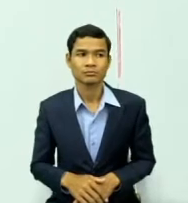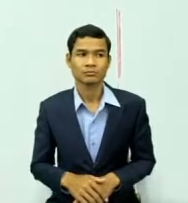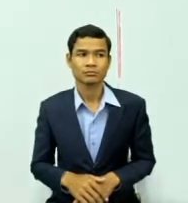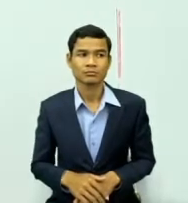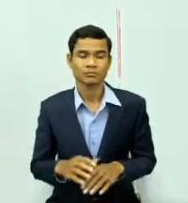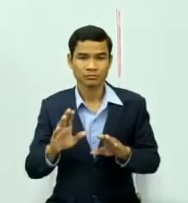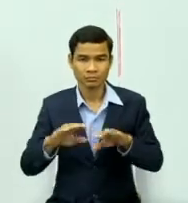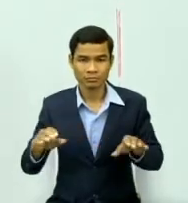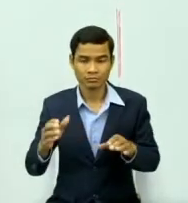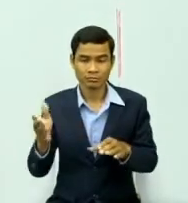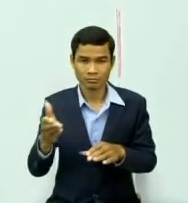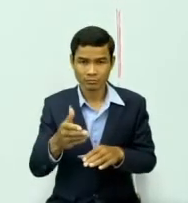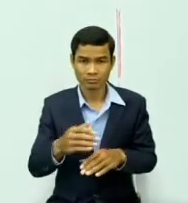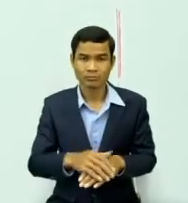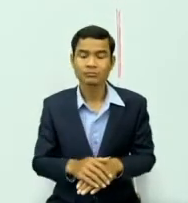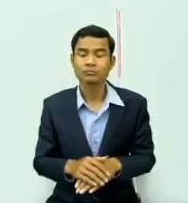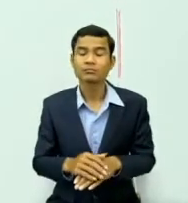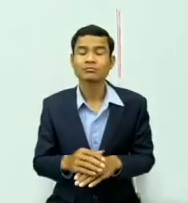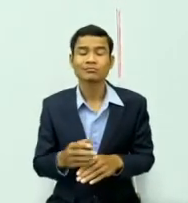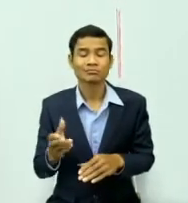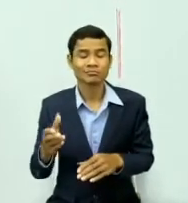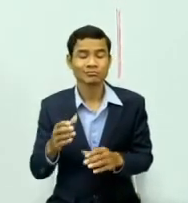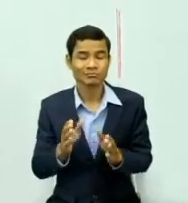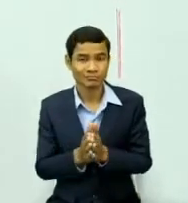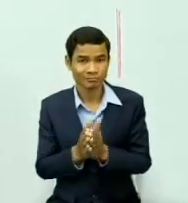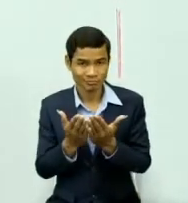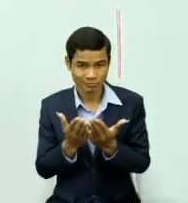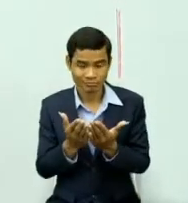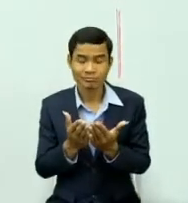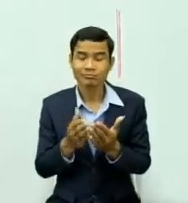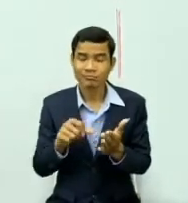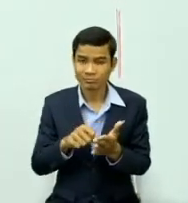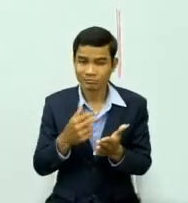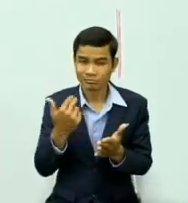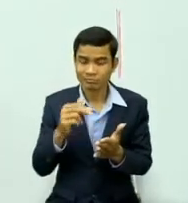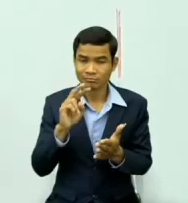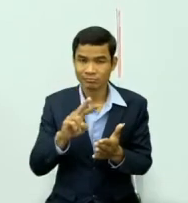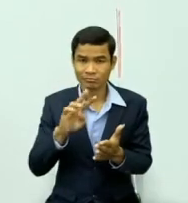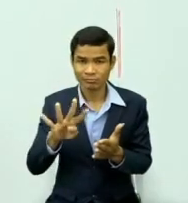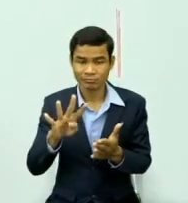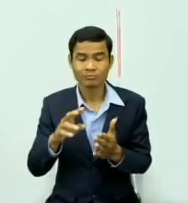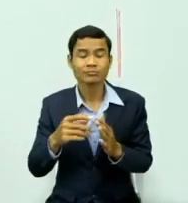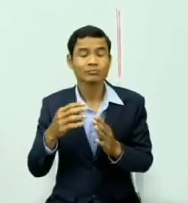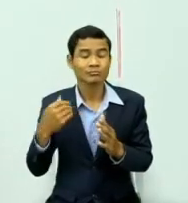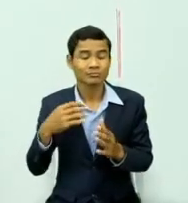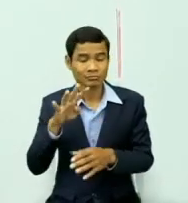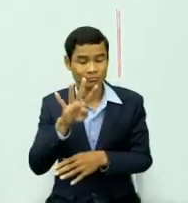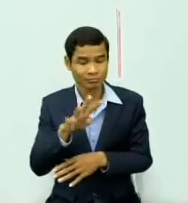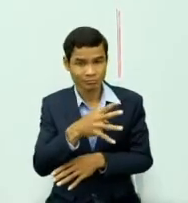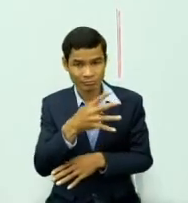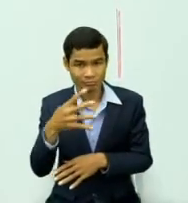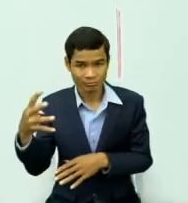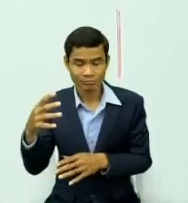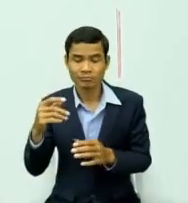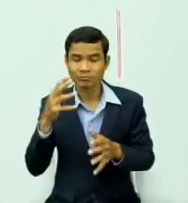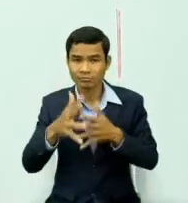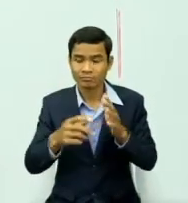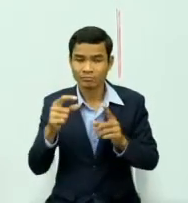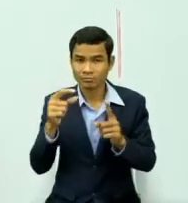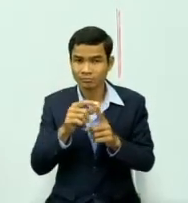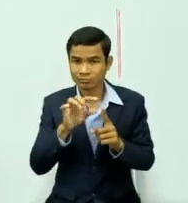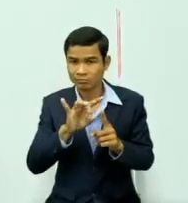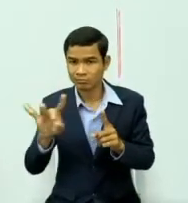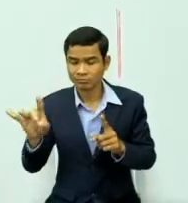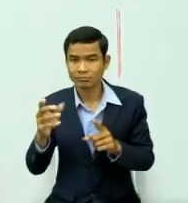con tặng ở khnía, chả con bác tông po tìm mà phay buồn con mơ con lái tà ráng này cả án phiền nè con, chả con